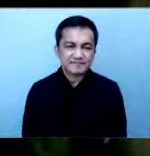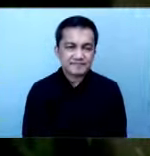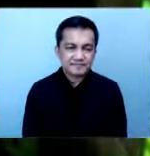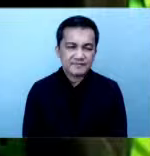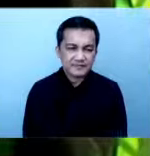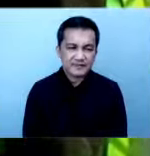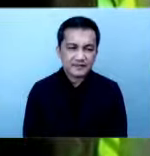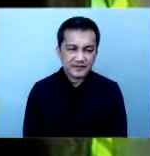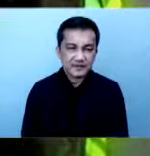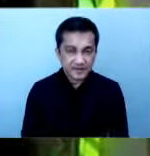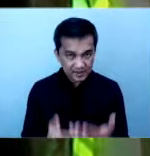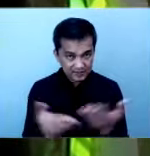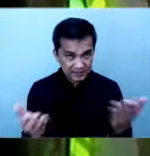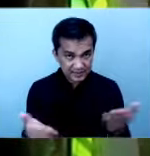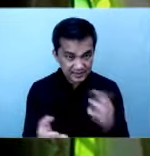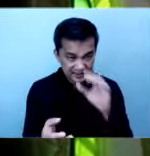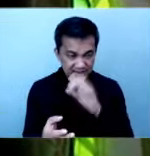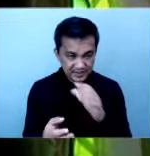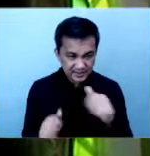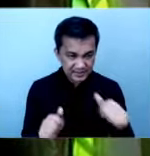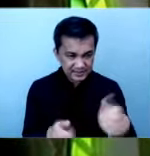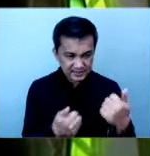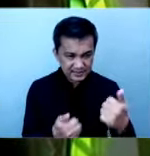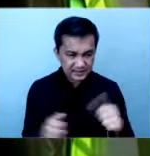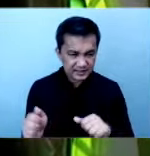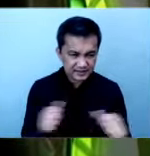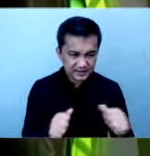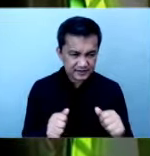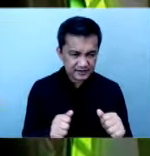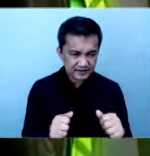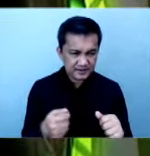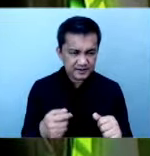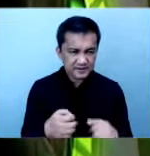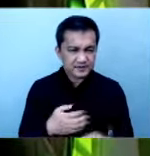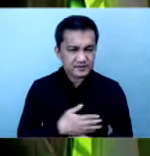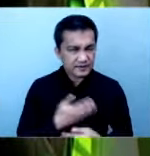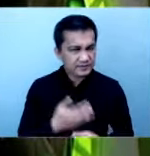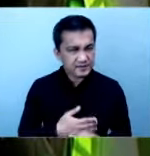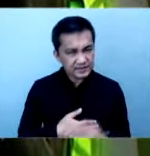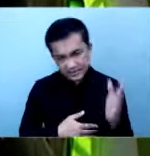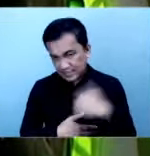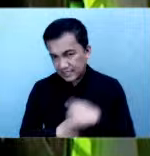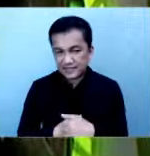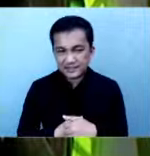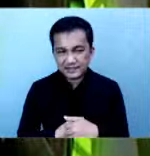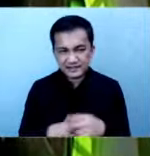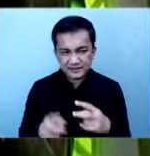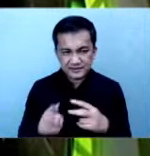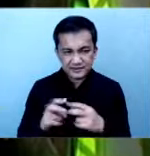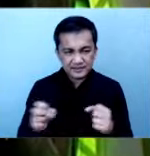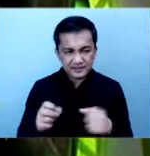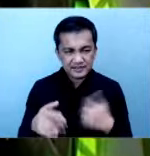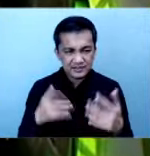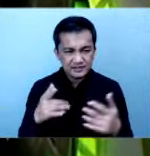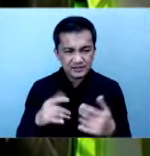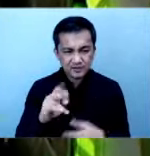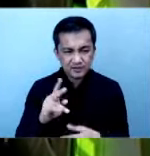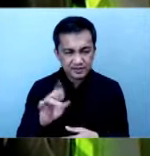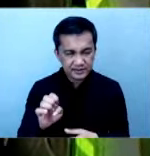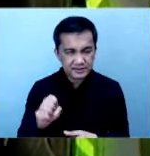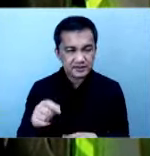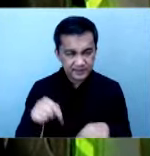Sa mga naghahanap ng challenging activities while having fun, tara na at kumasa sa exciting obstacles na meron